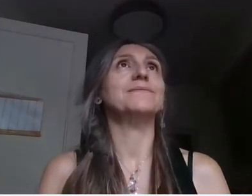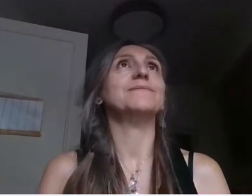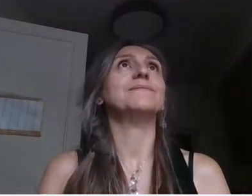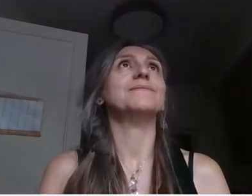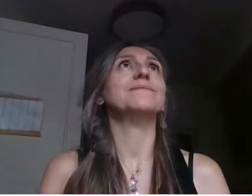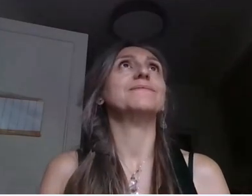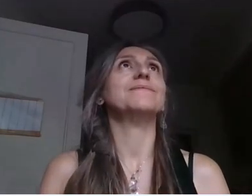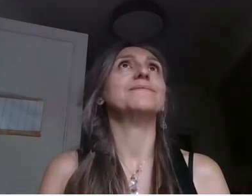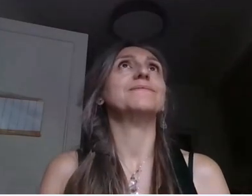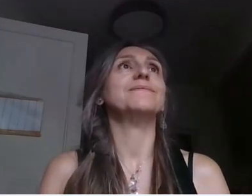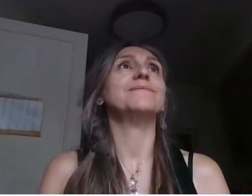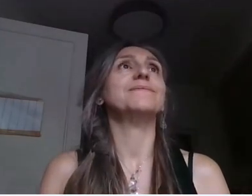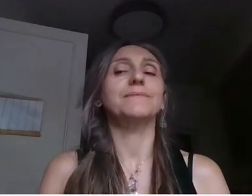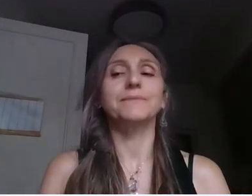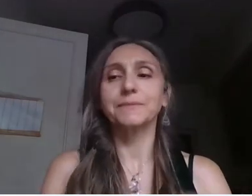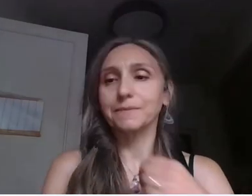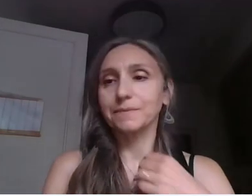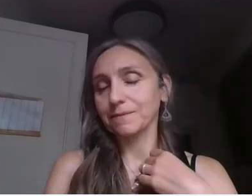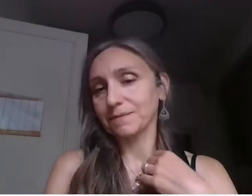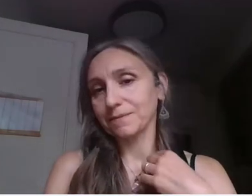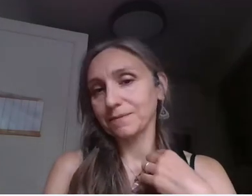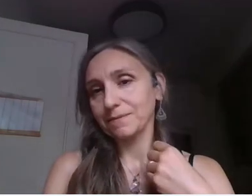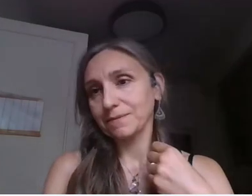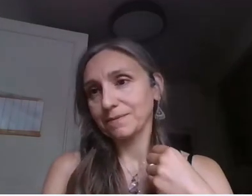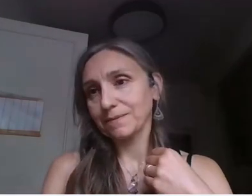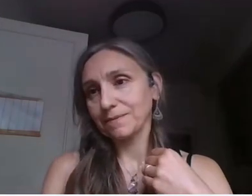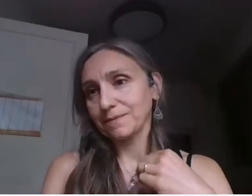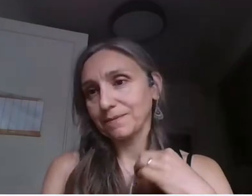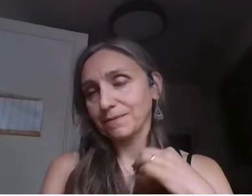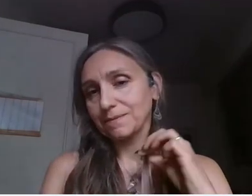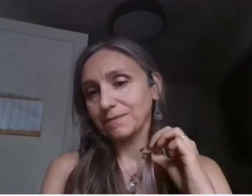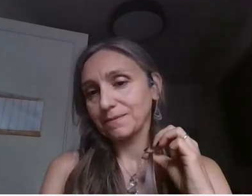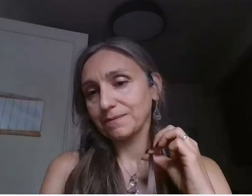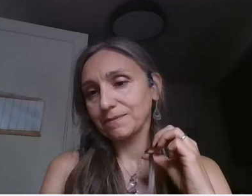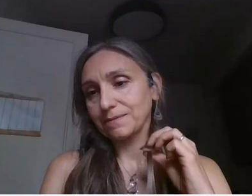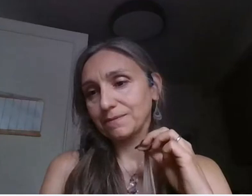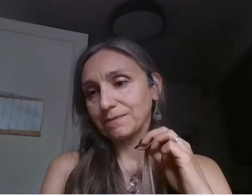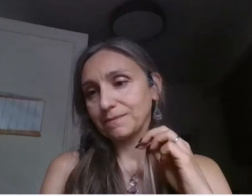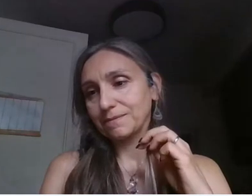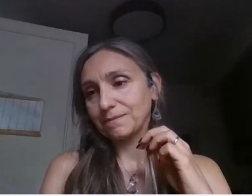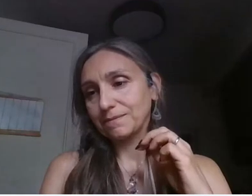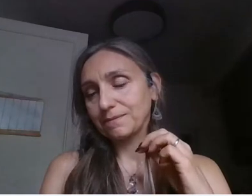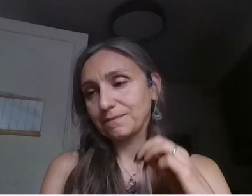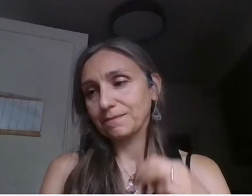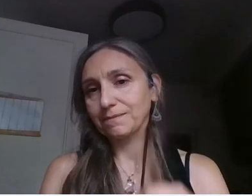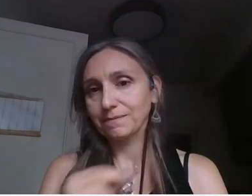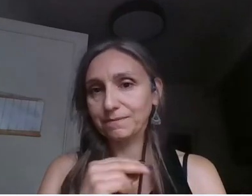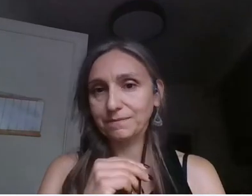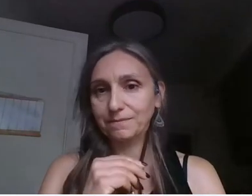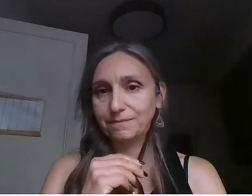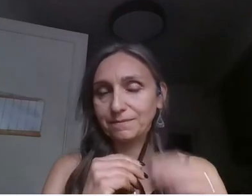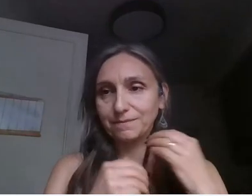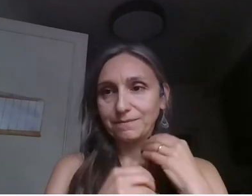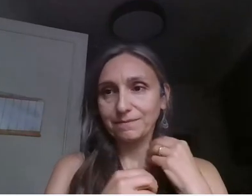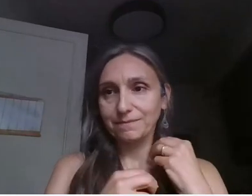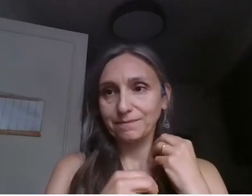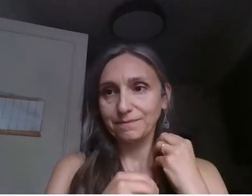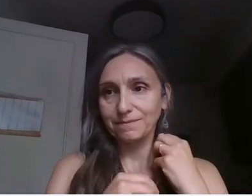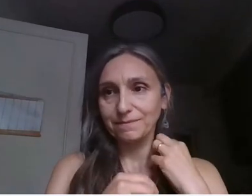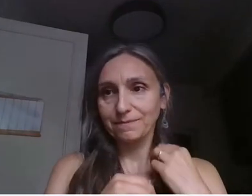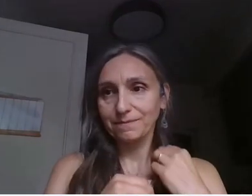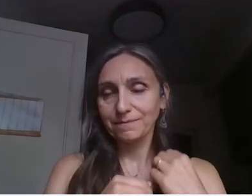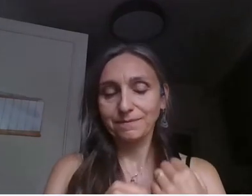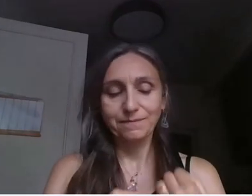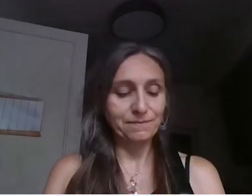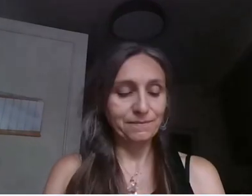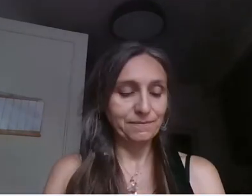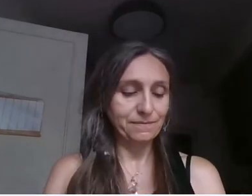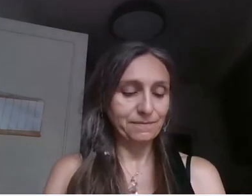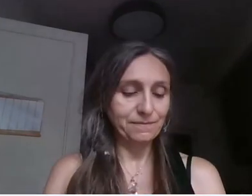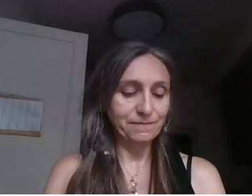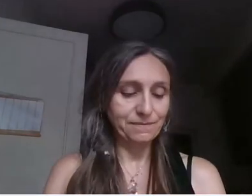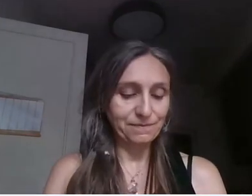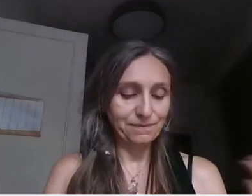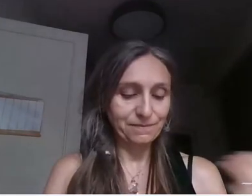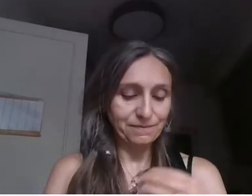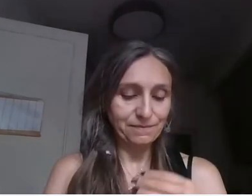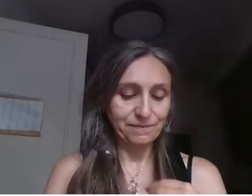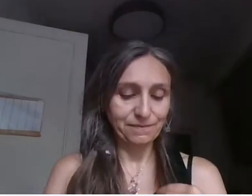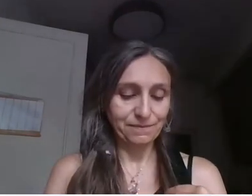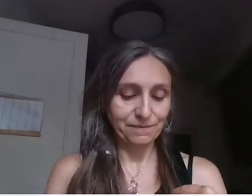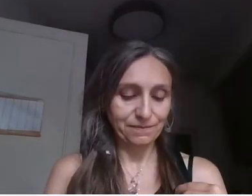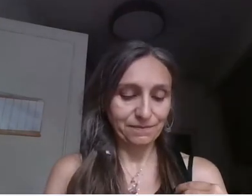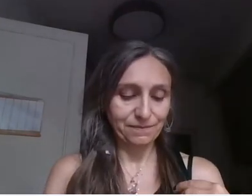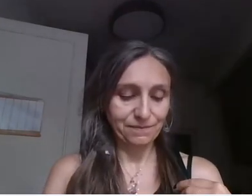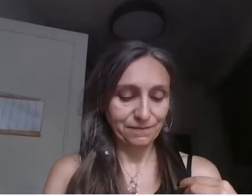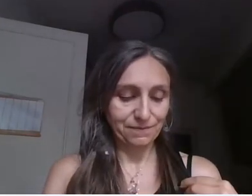insomma, E noi davvero dobbiamo anche noi fare uno sforzo in più. con Laura e come appunto nell'associazione GFOS ci